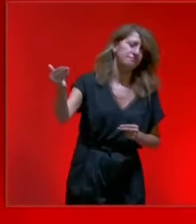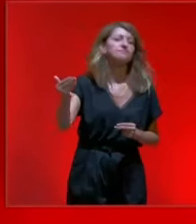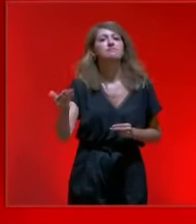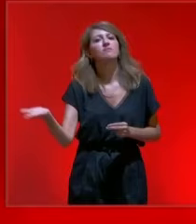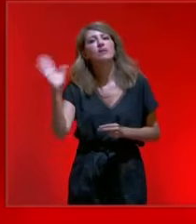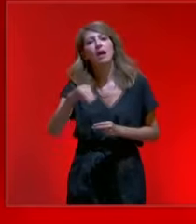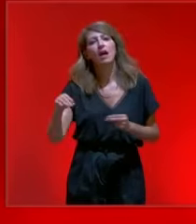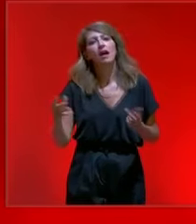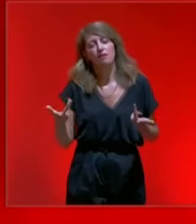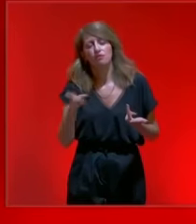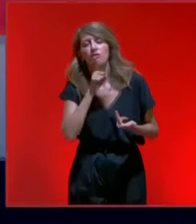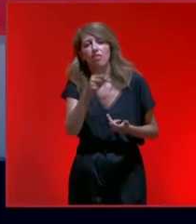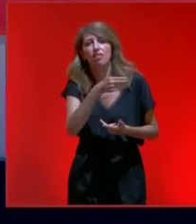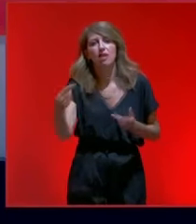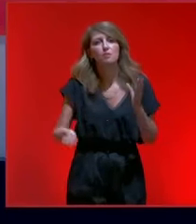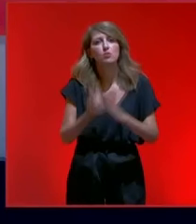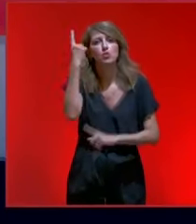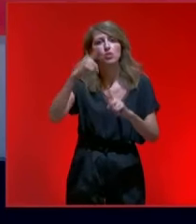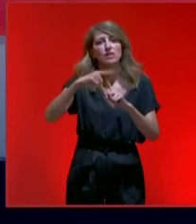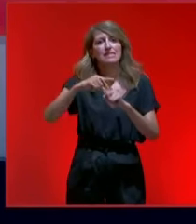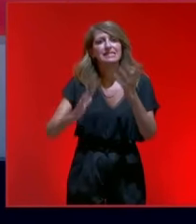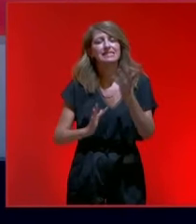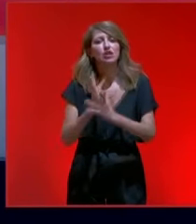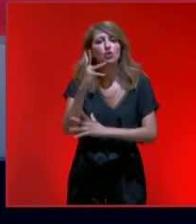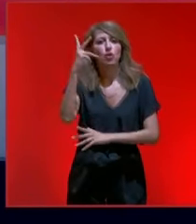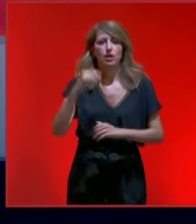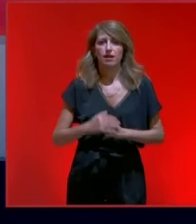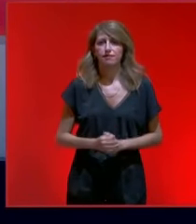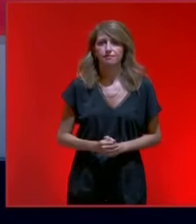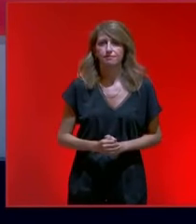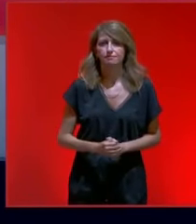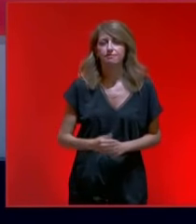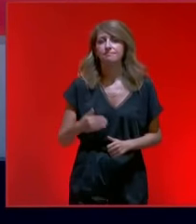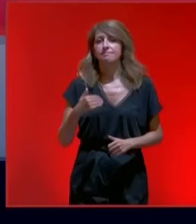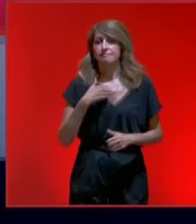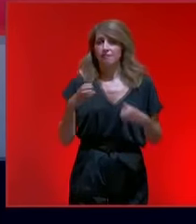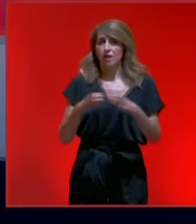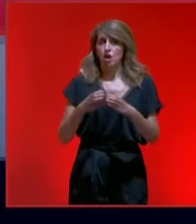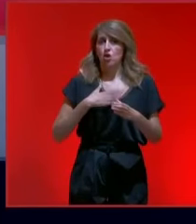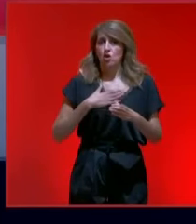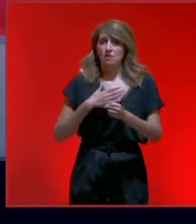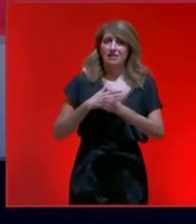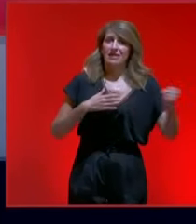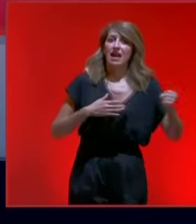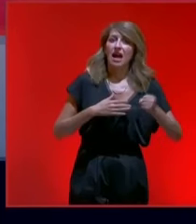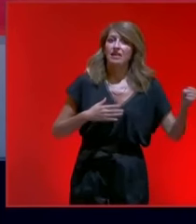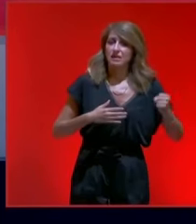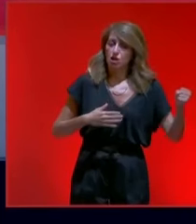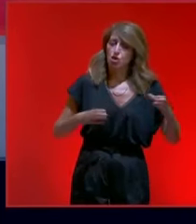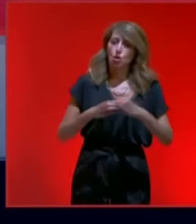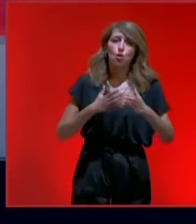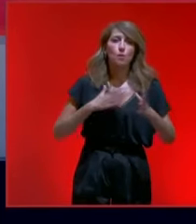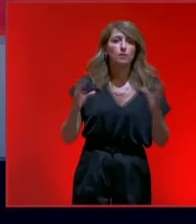νέων τεχνολογιών. Για την αριστερή και προοδευτική παράταξη, το μείζον ζητούμενο είναι το